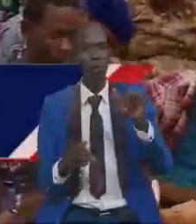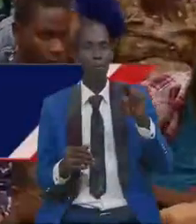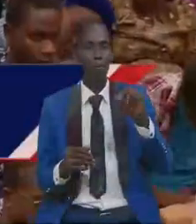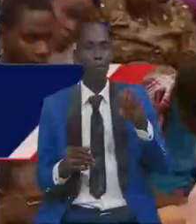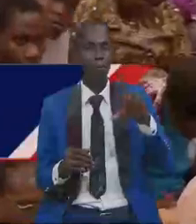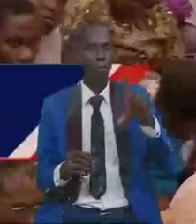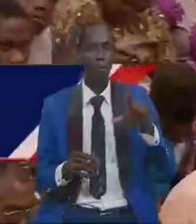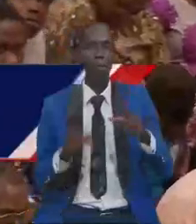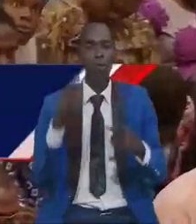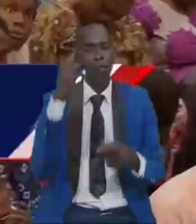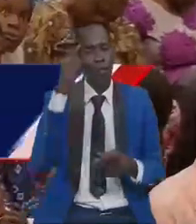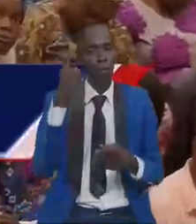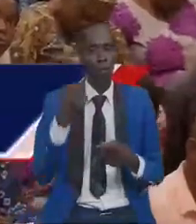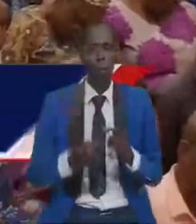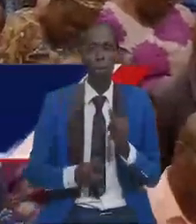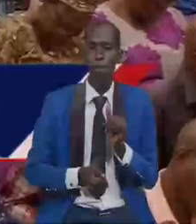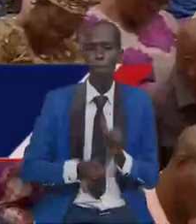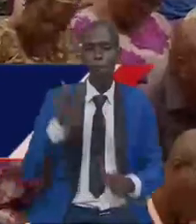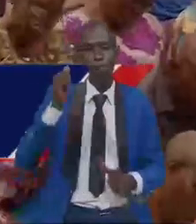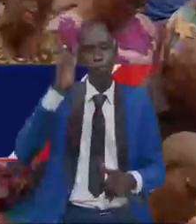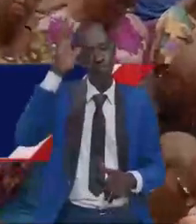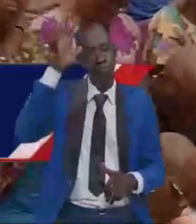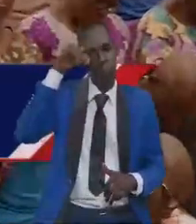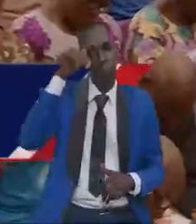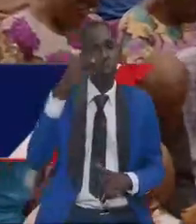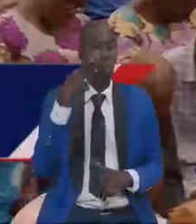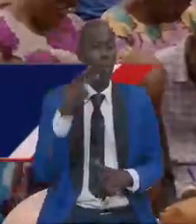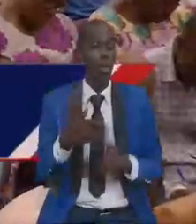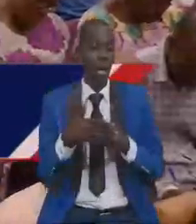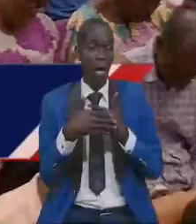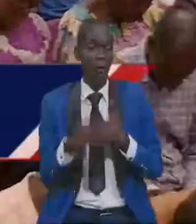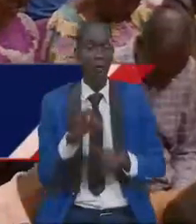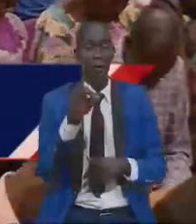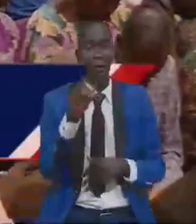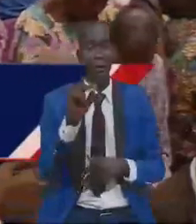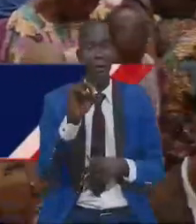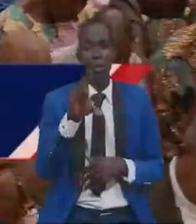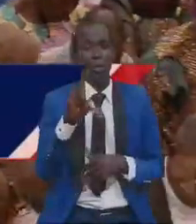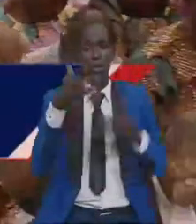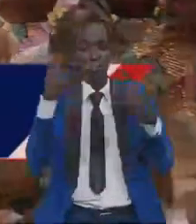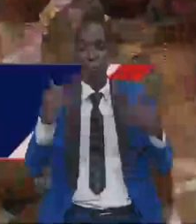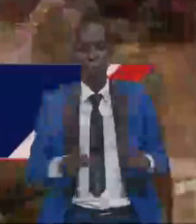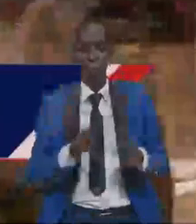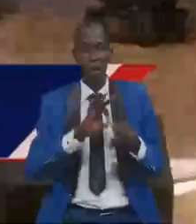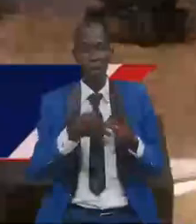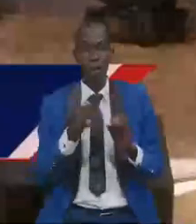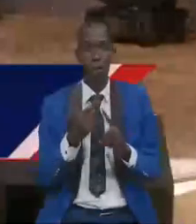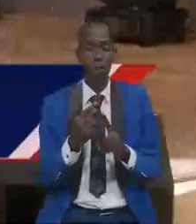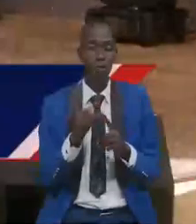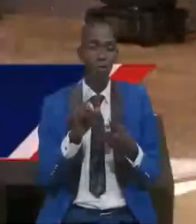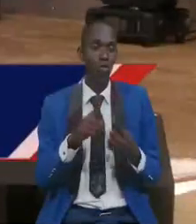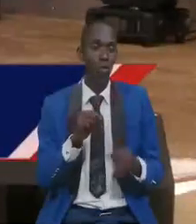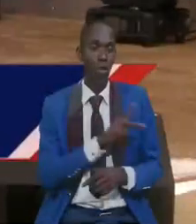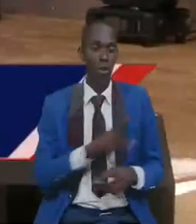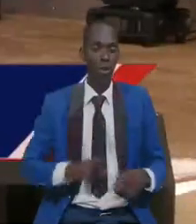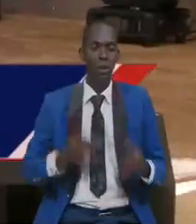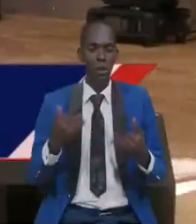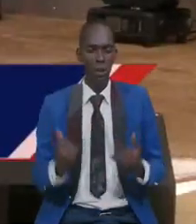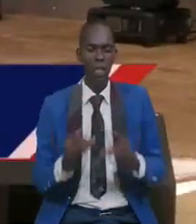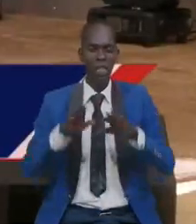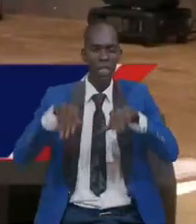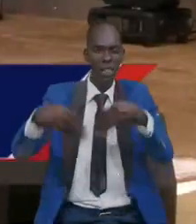Ici, Daniel, après avoir interprété le rêve et la vision, a fait une suggestion. Il a donné